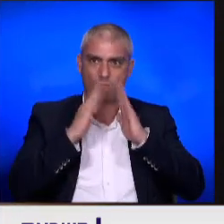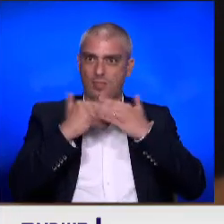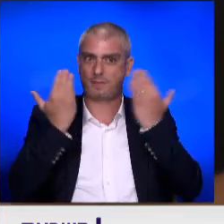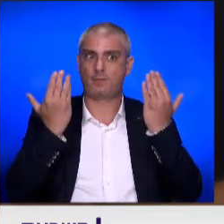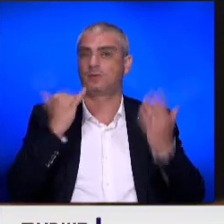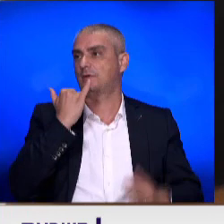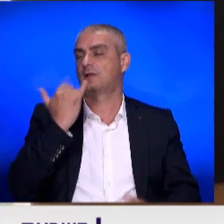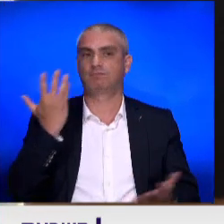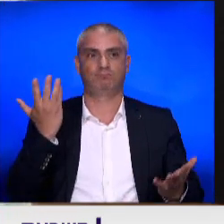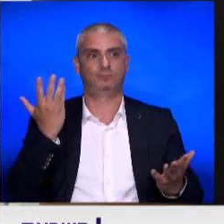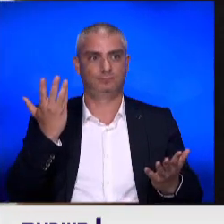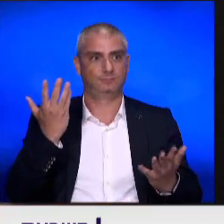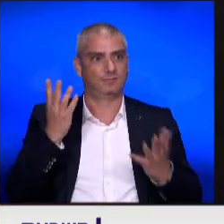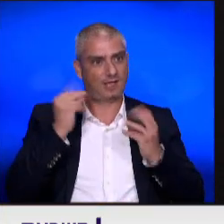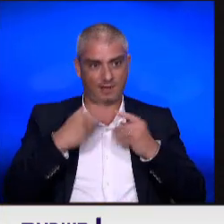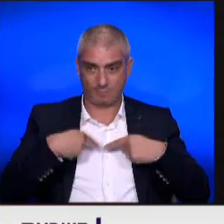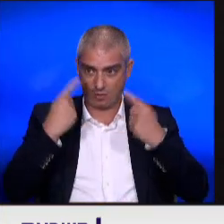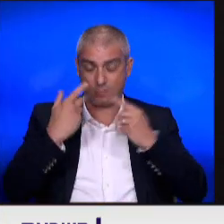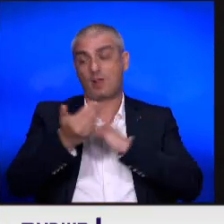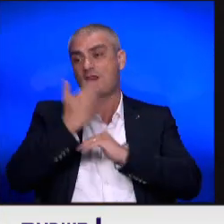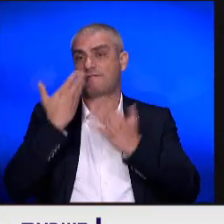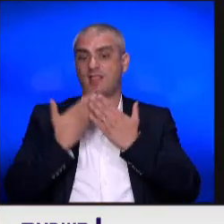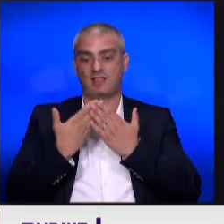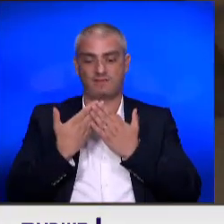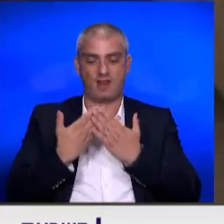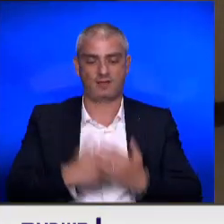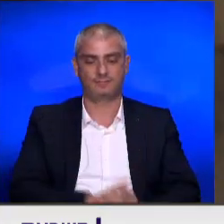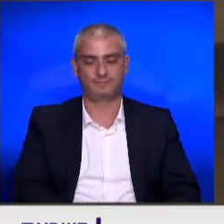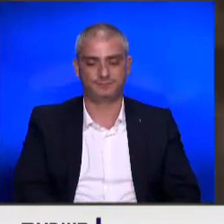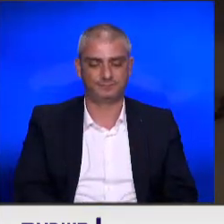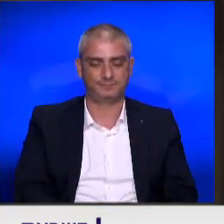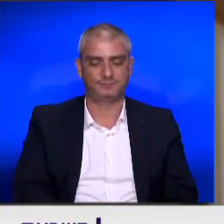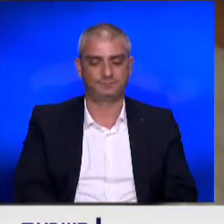כן. זה הולך יותר גם במשך היום? עוד לפני התפילה. עוד לפני התפילה.